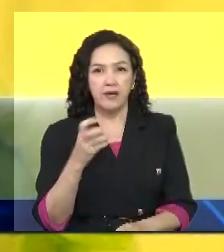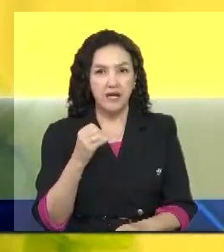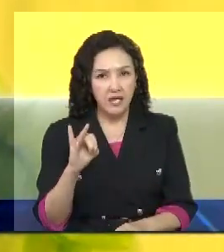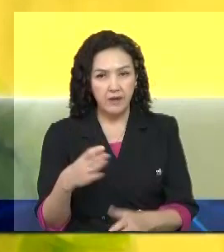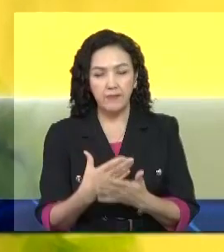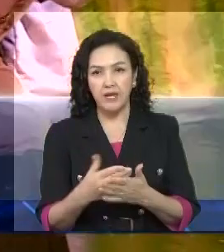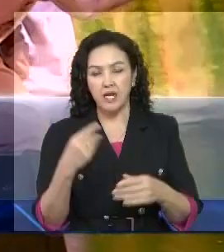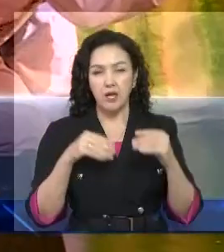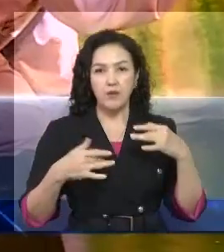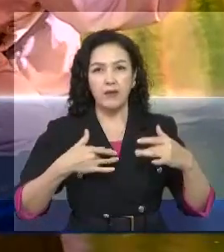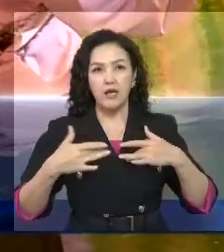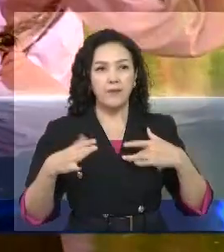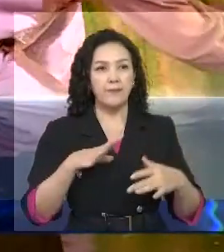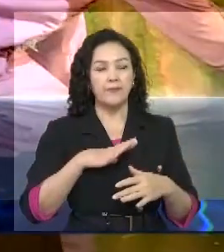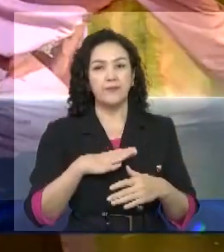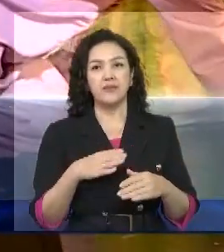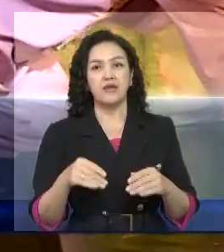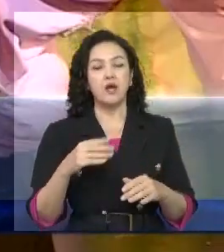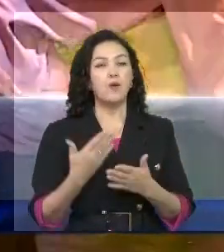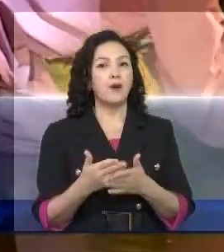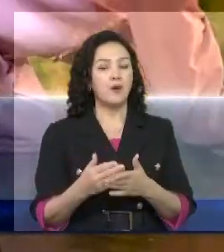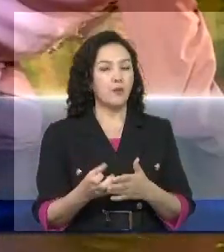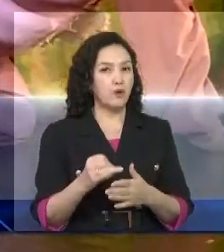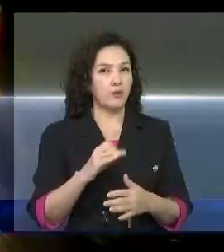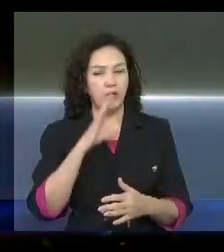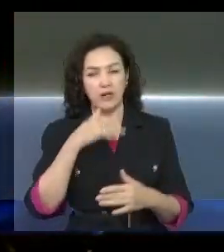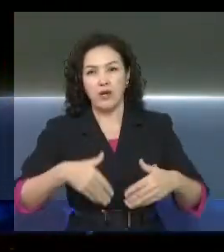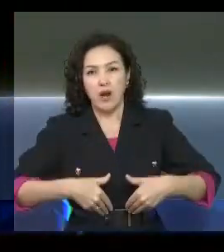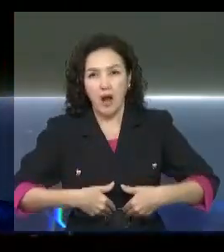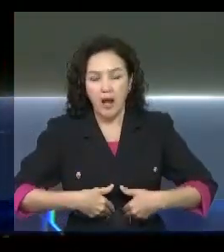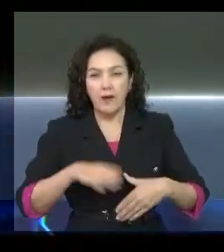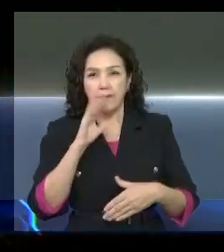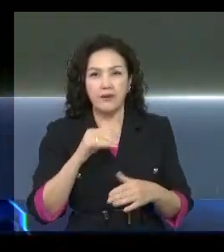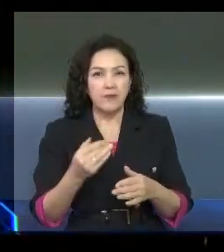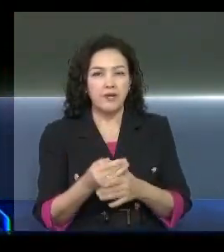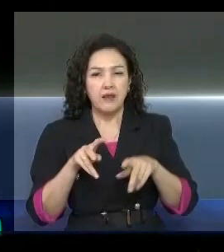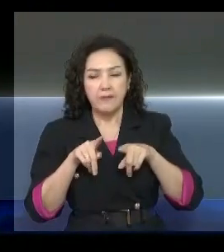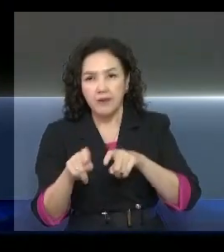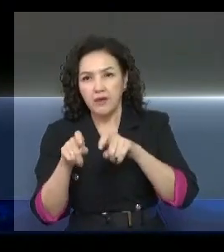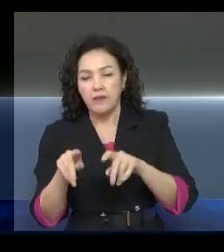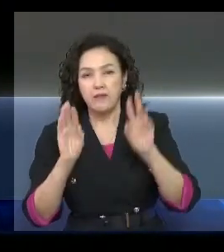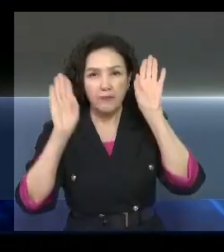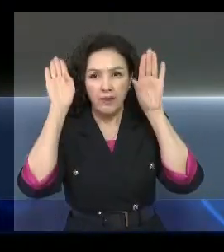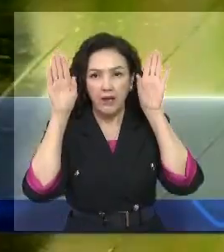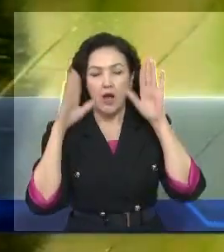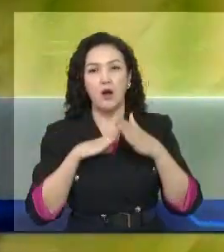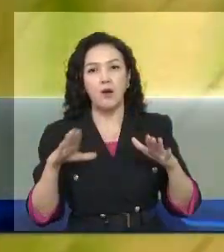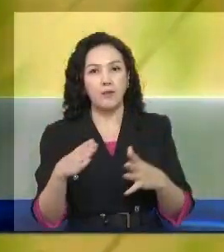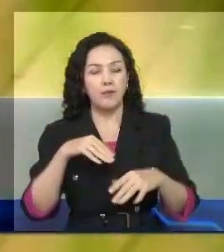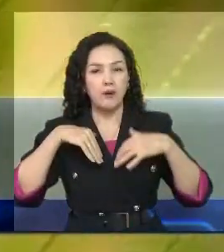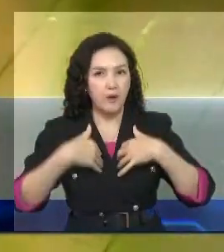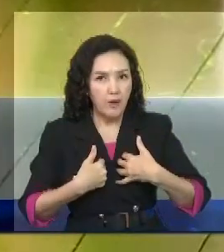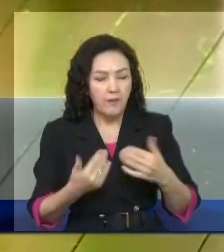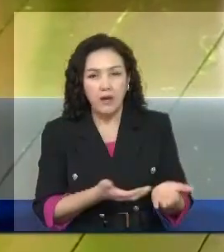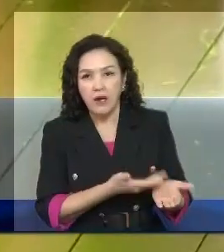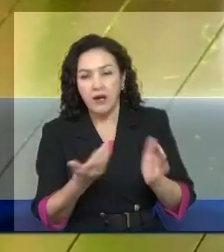По сюжету спектакля, который поставила артистка, в лесу голодный волк пытается поймать бегущего зайца. Устав от волка, заяц призывает